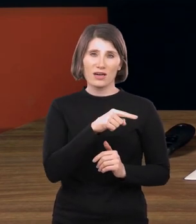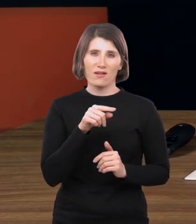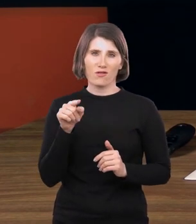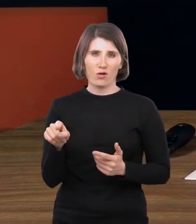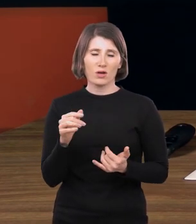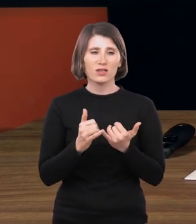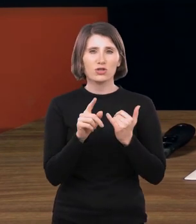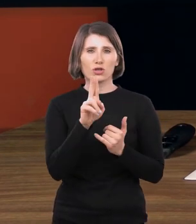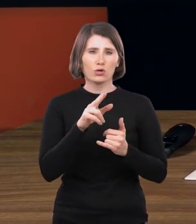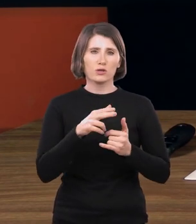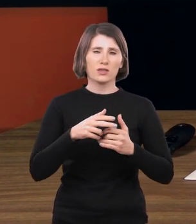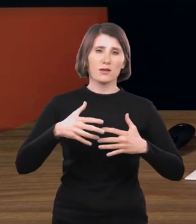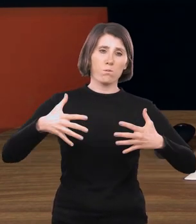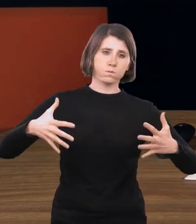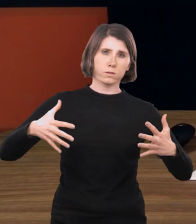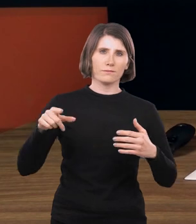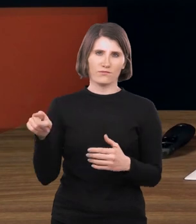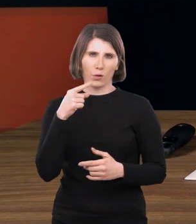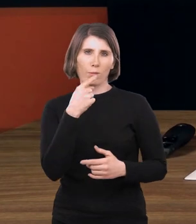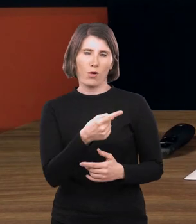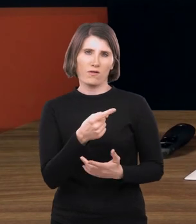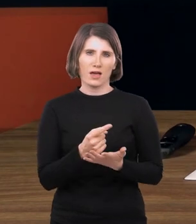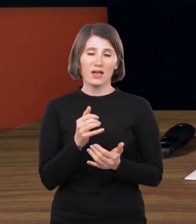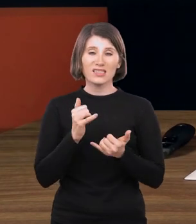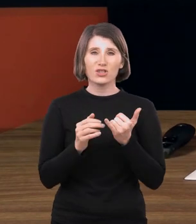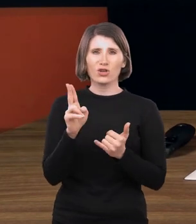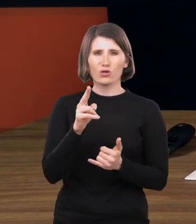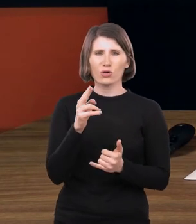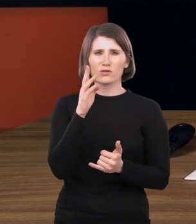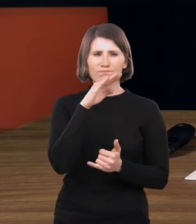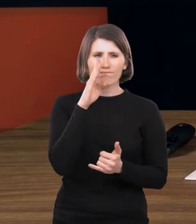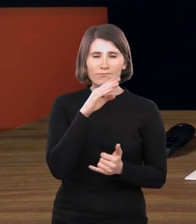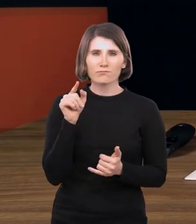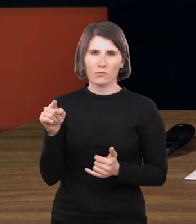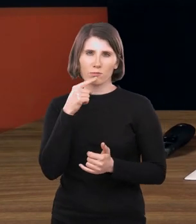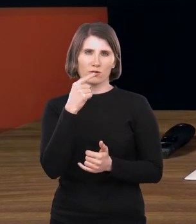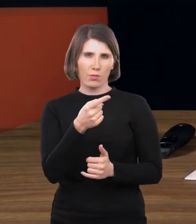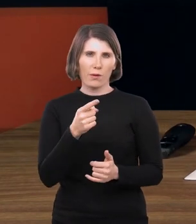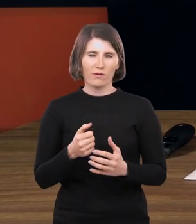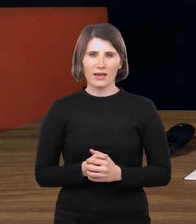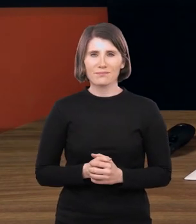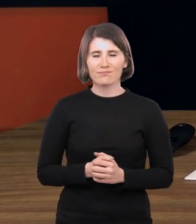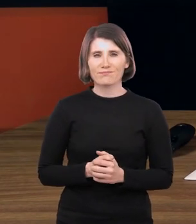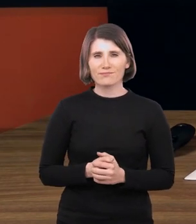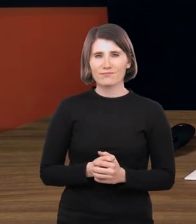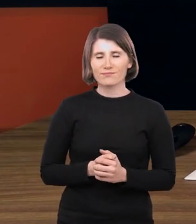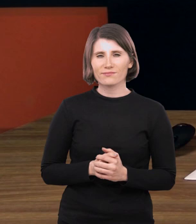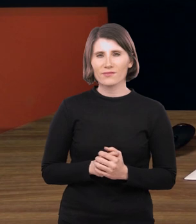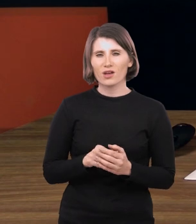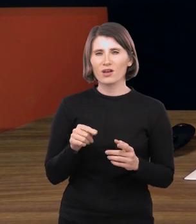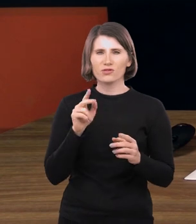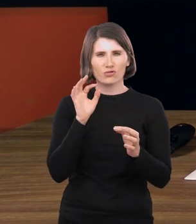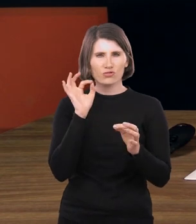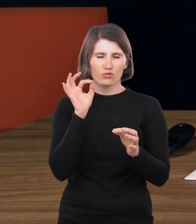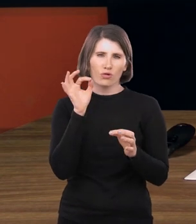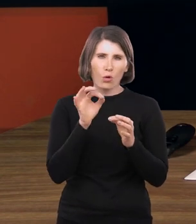usłyszy, że jest gruby. Jeśli ktoś jest nieładnie pachnący, to usłyszy, że śmierdzi. Ta dosłowność bywa